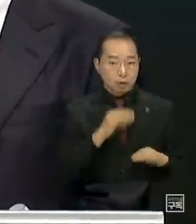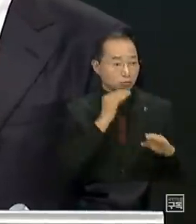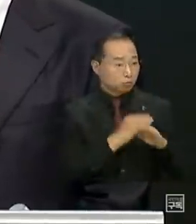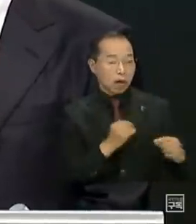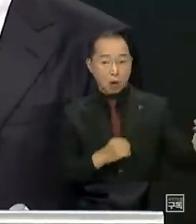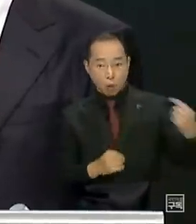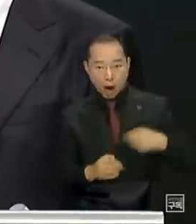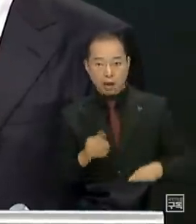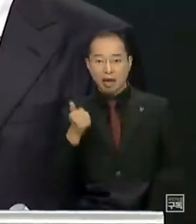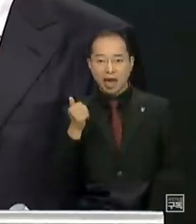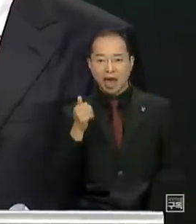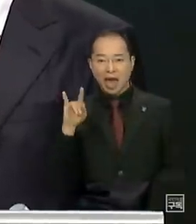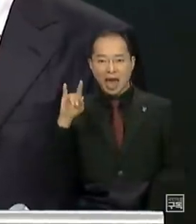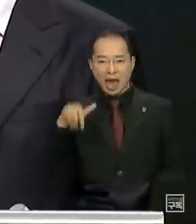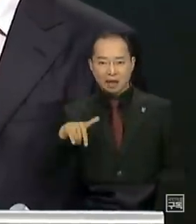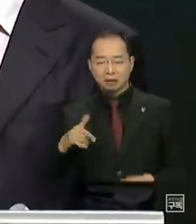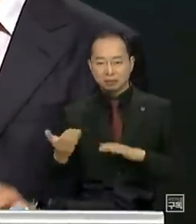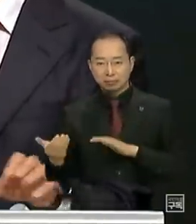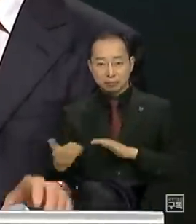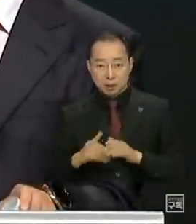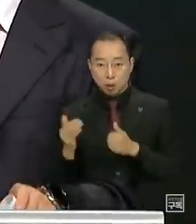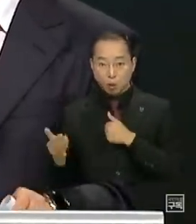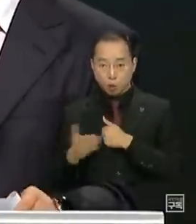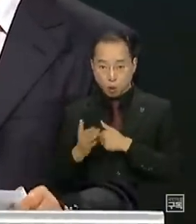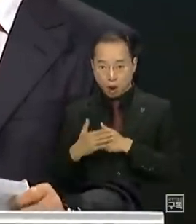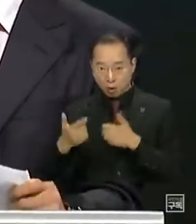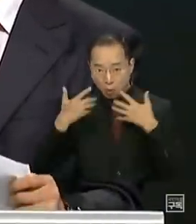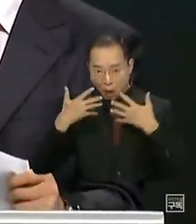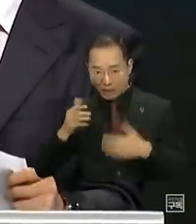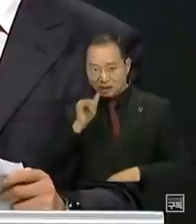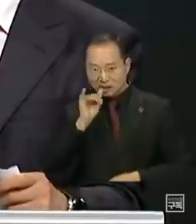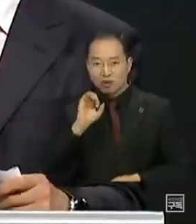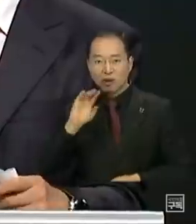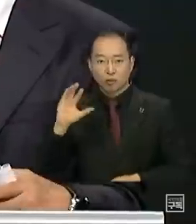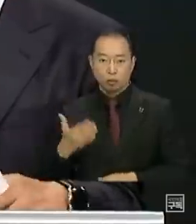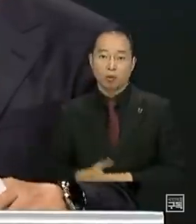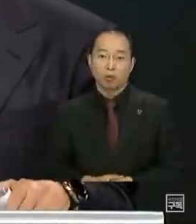수도 있다. 그런 식으로 협상을 하려고